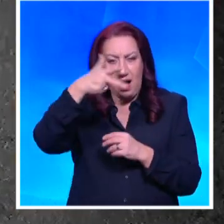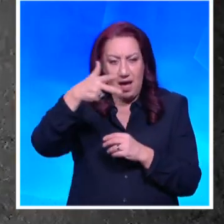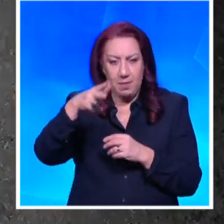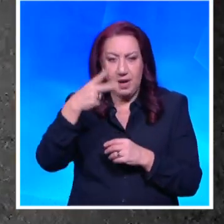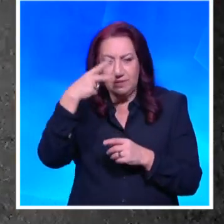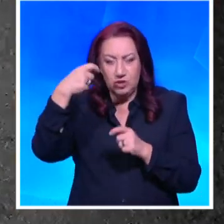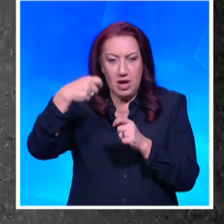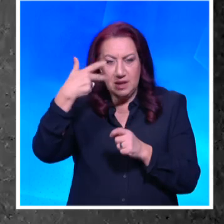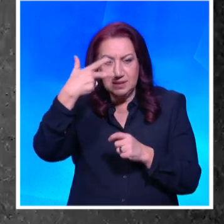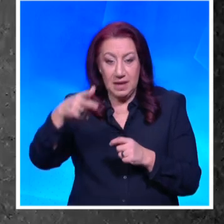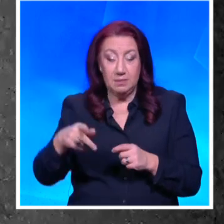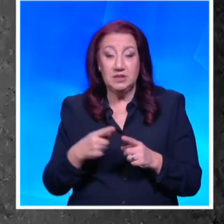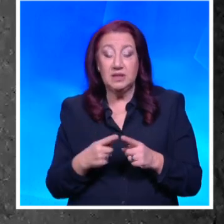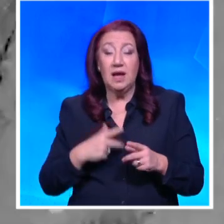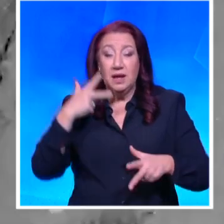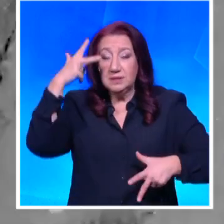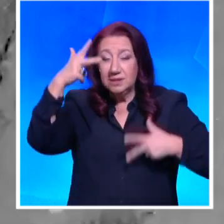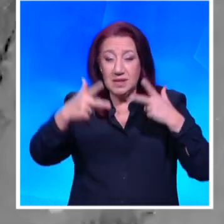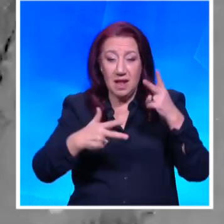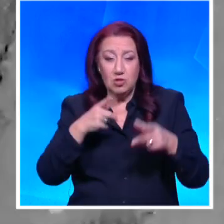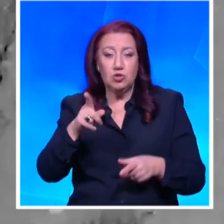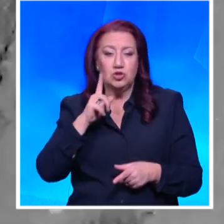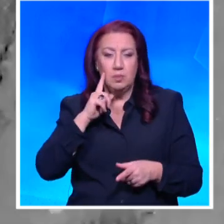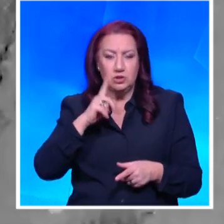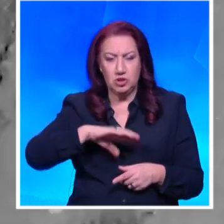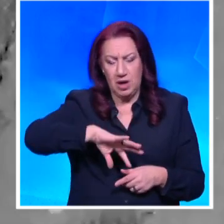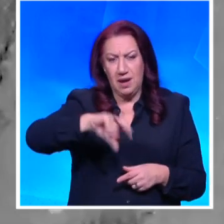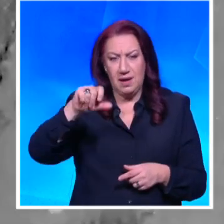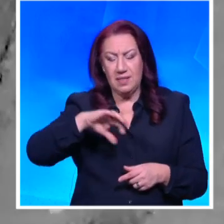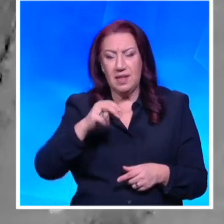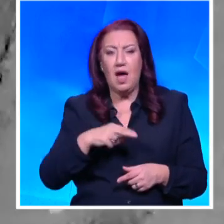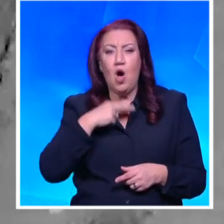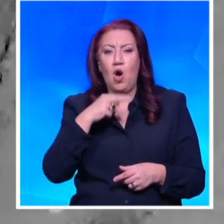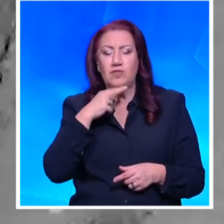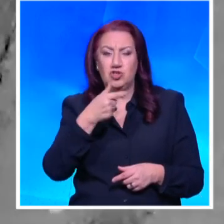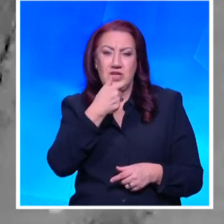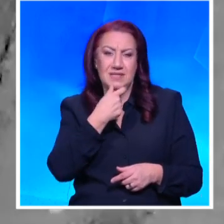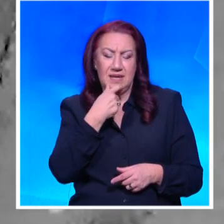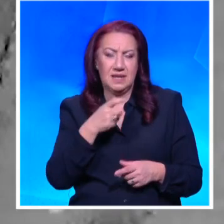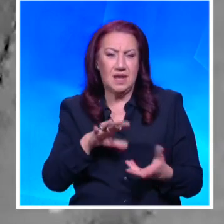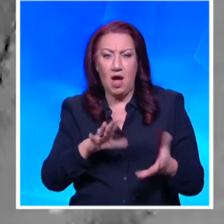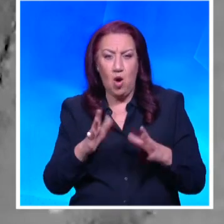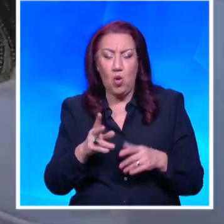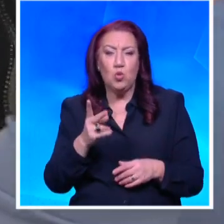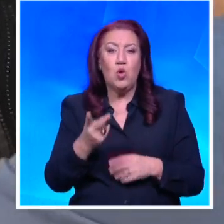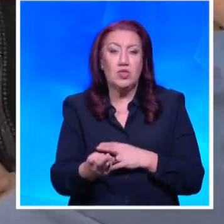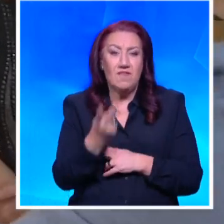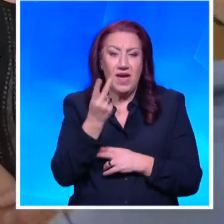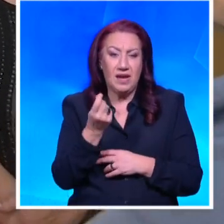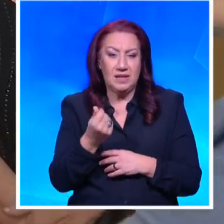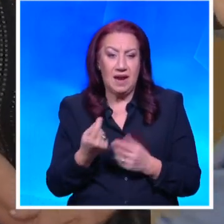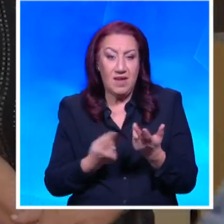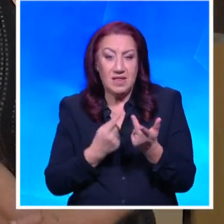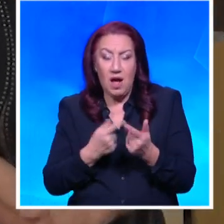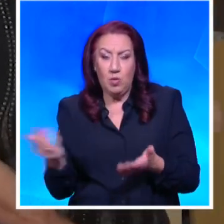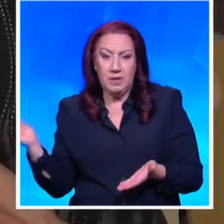че в продължение на цяла нощ този мъж отмъква овче сирене на стойност 2000 лева на няколко курса. Дойдоха тук